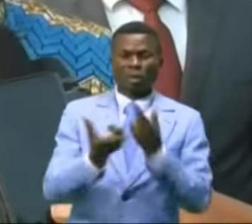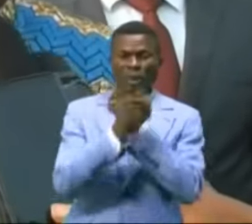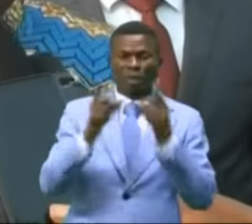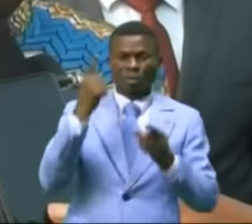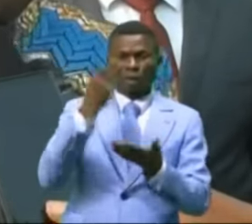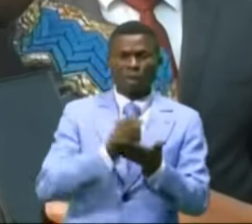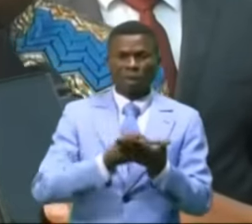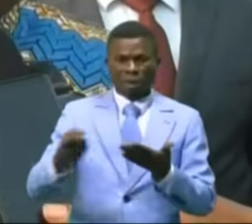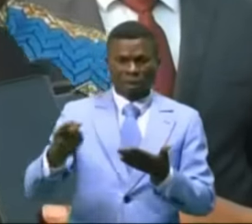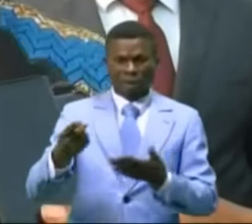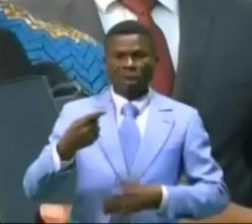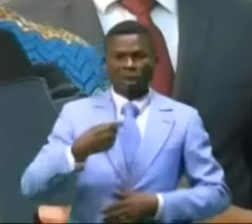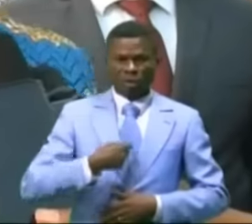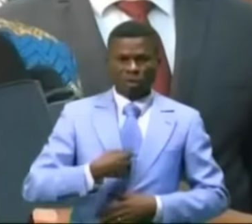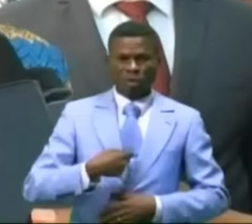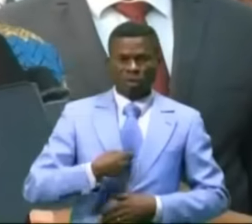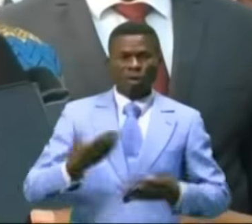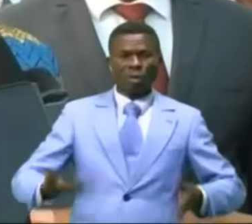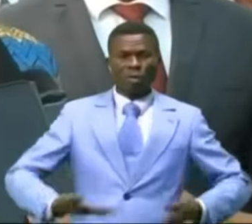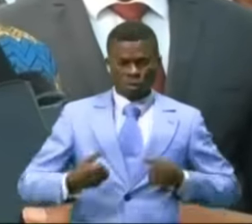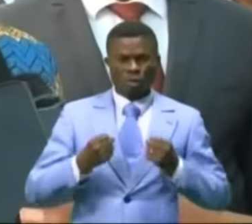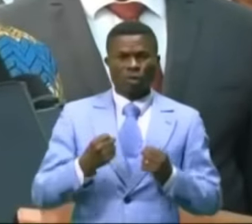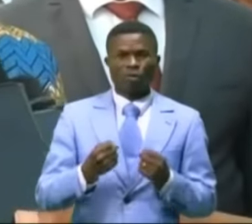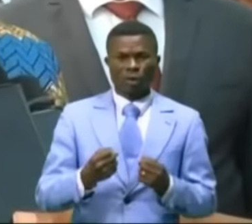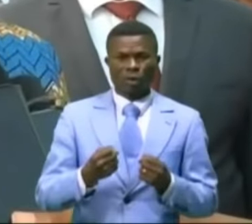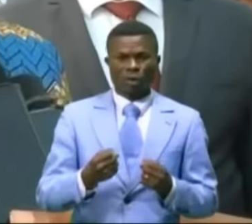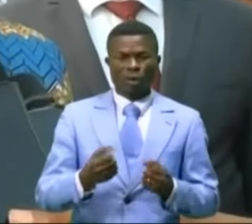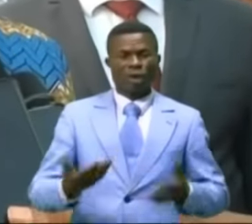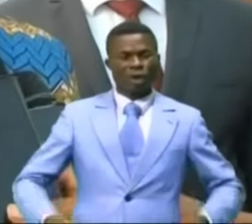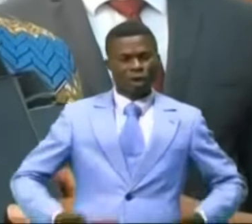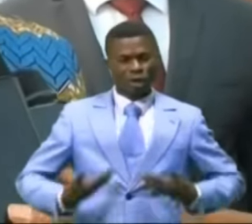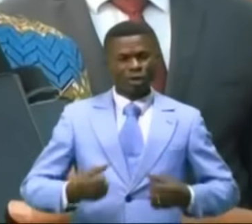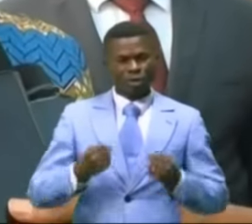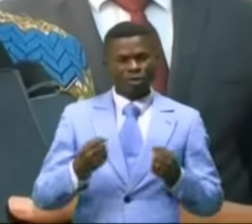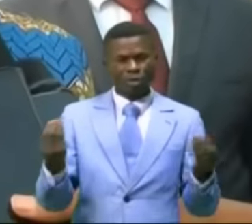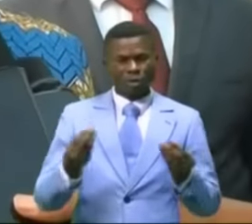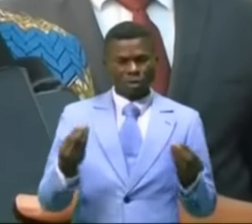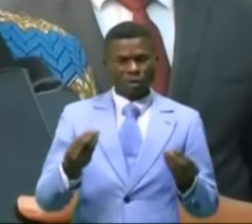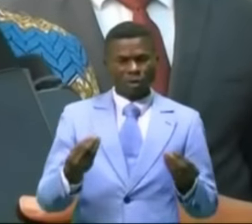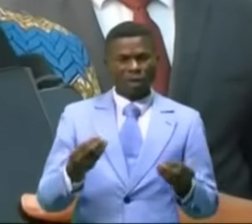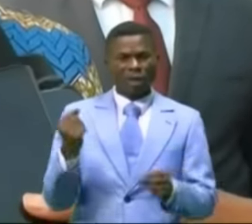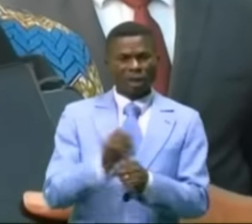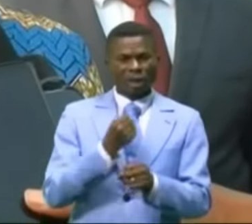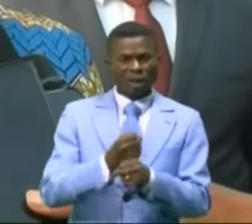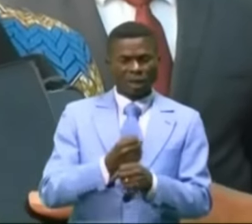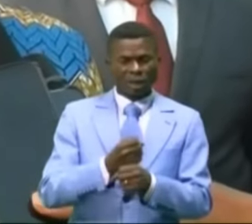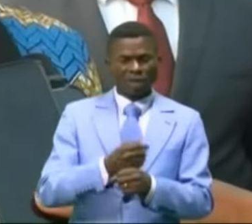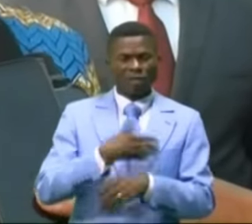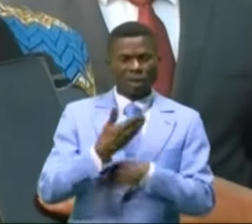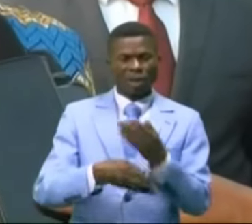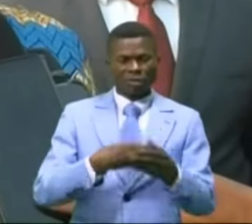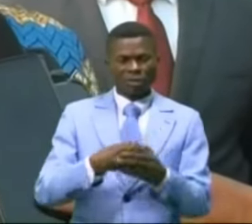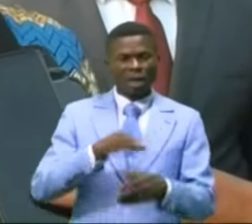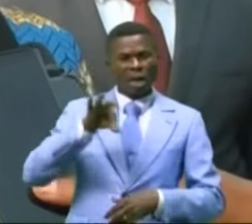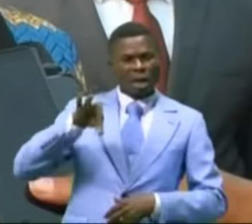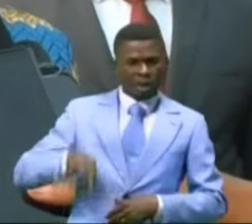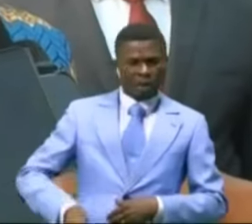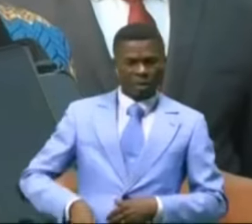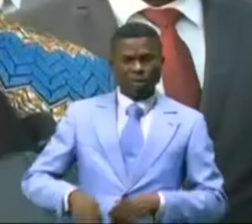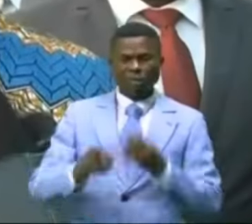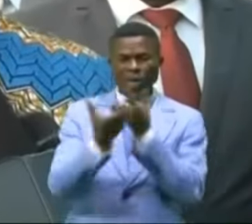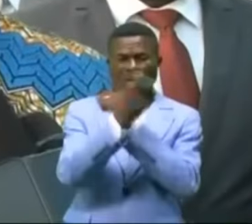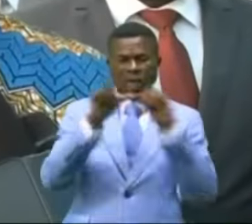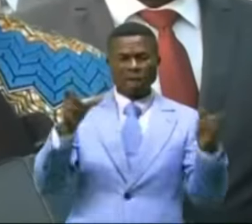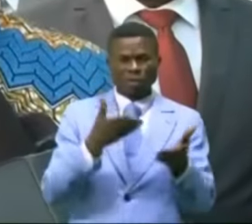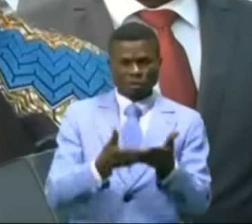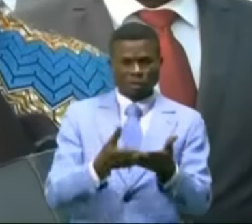Je suis ravi parce que le travail de la commission a donné un plus à ces libérations qui se font.